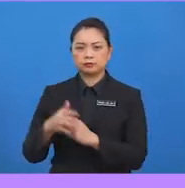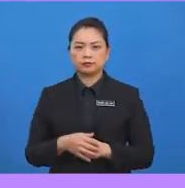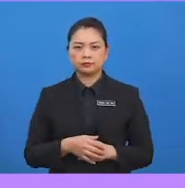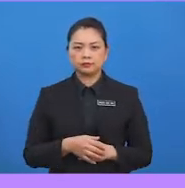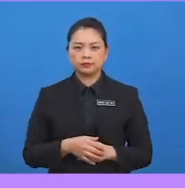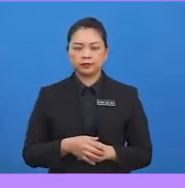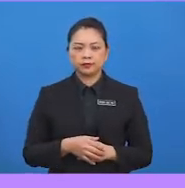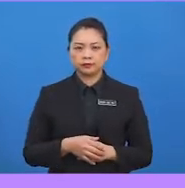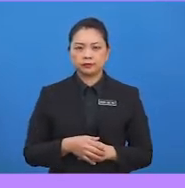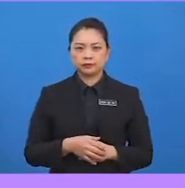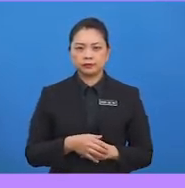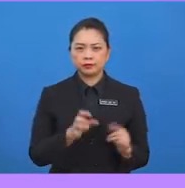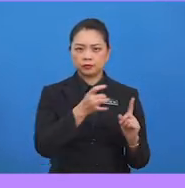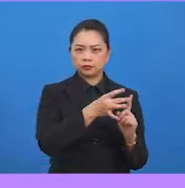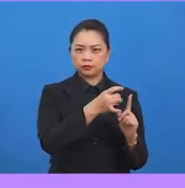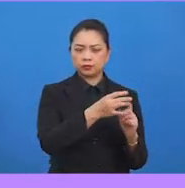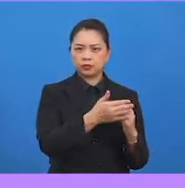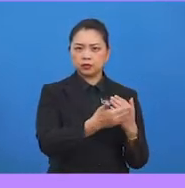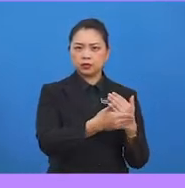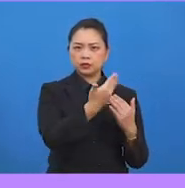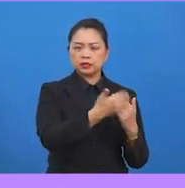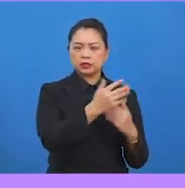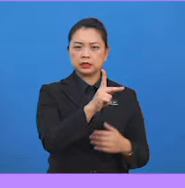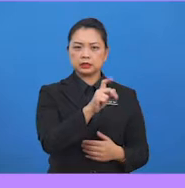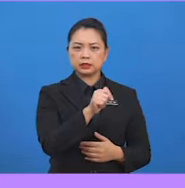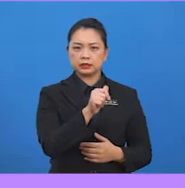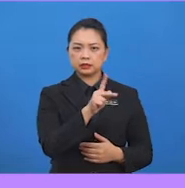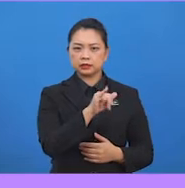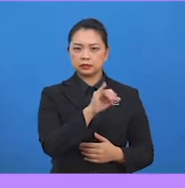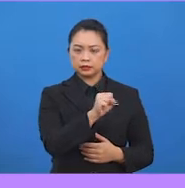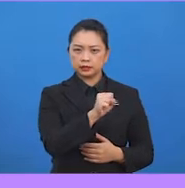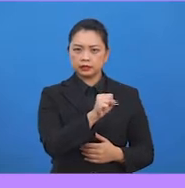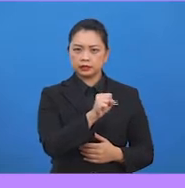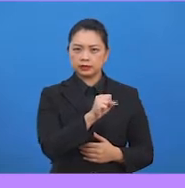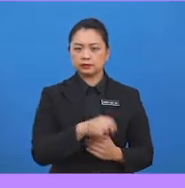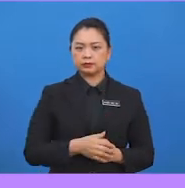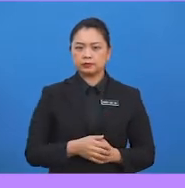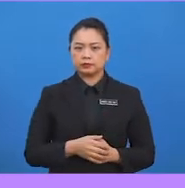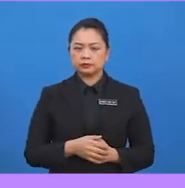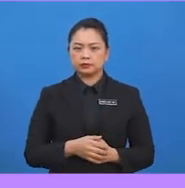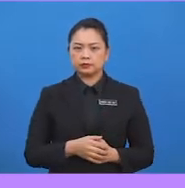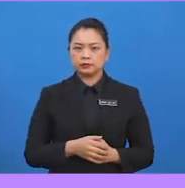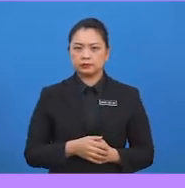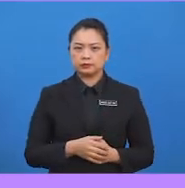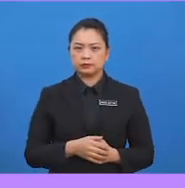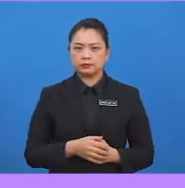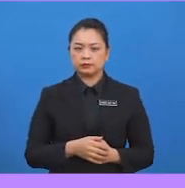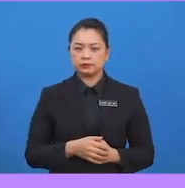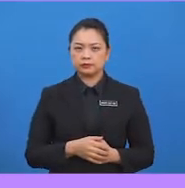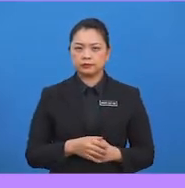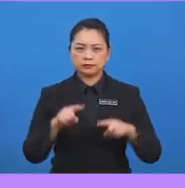ketiga, logam tulen mudah terkakis dan berkarat apabila terdedah kepada oksigen dan